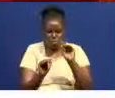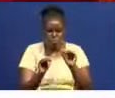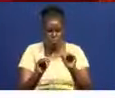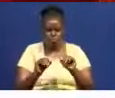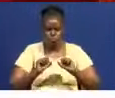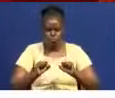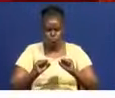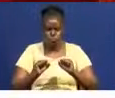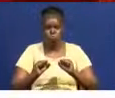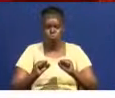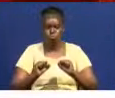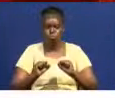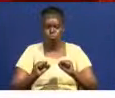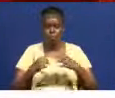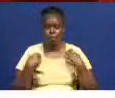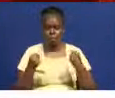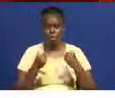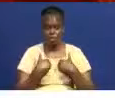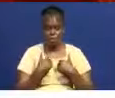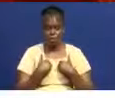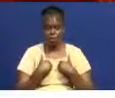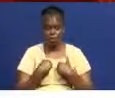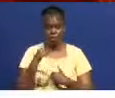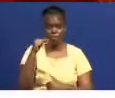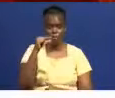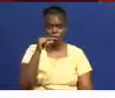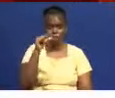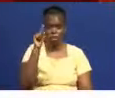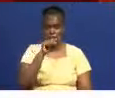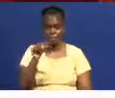mabarubaru ambao wao ni GenZ.